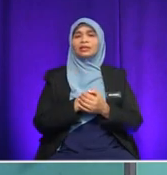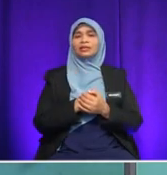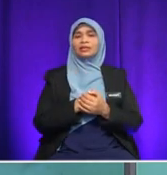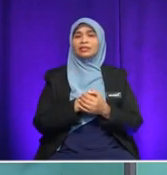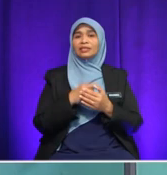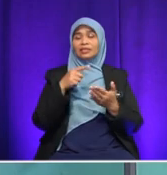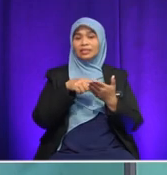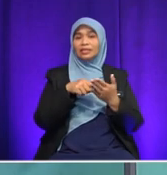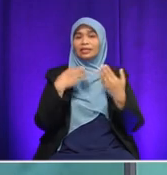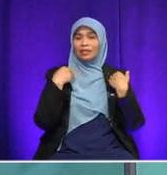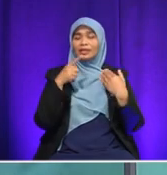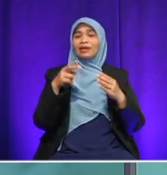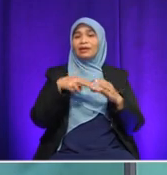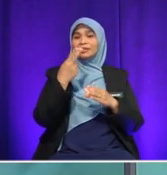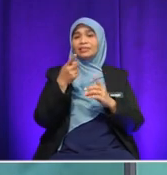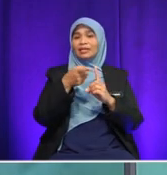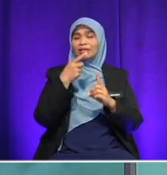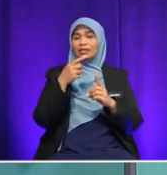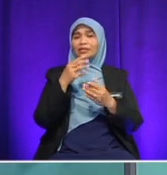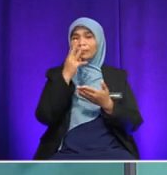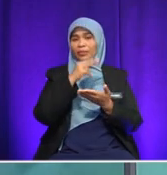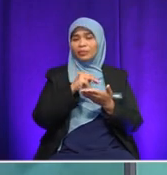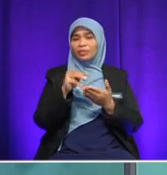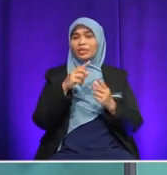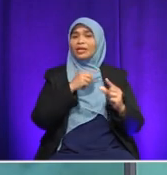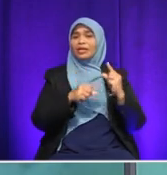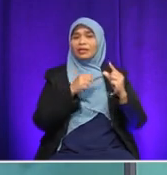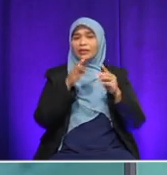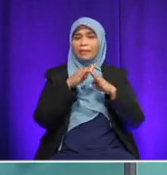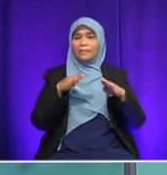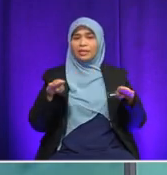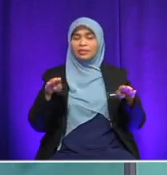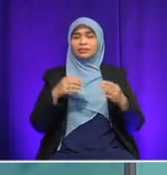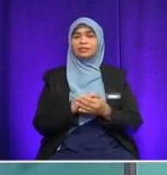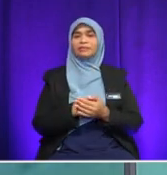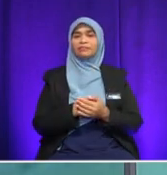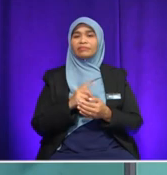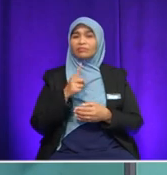hasil daripada pemurnian gaya bahasa dan juga bentuk. Okey, kita bukan buat